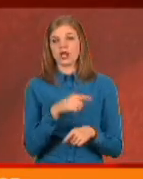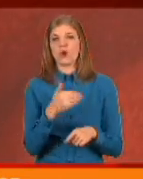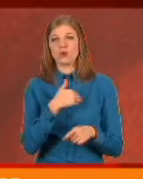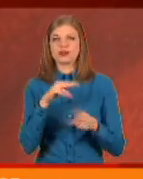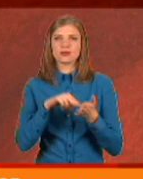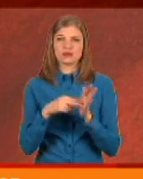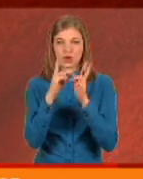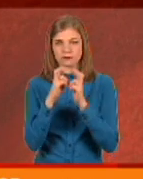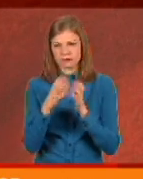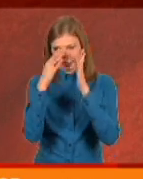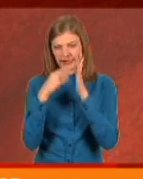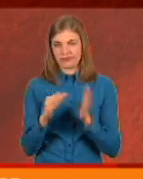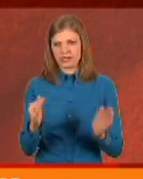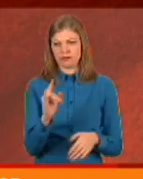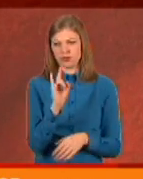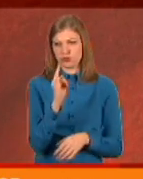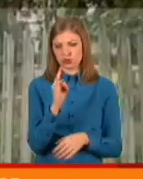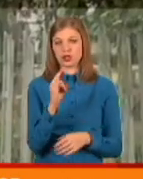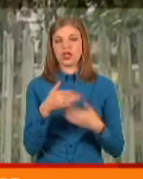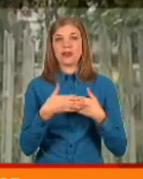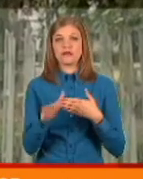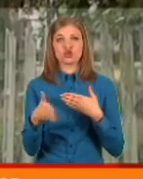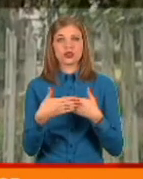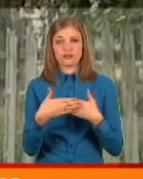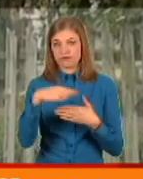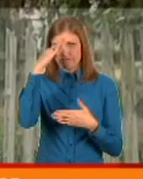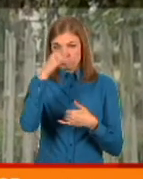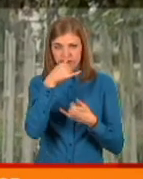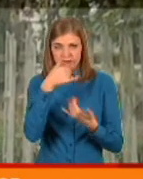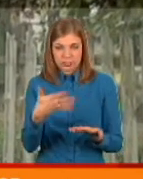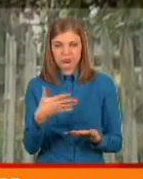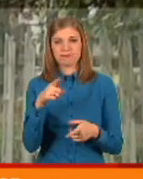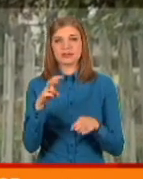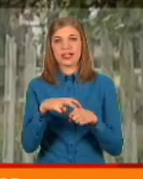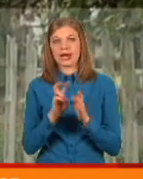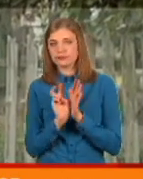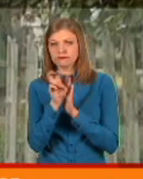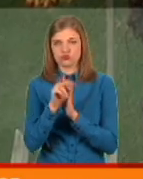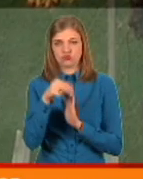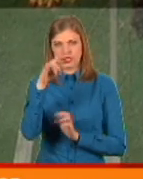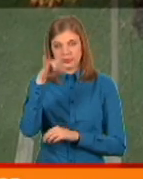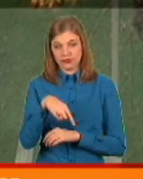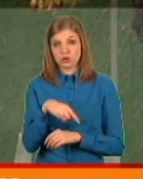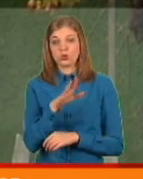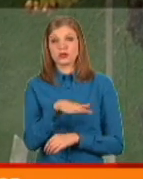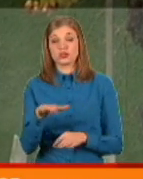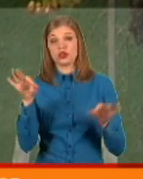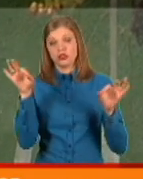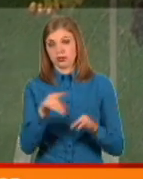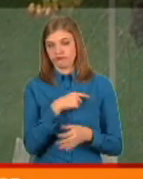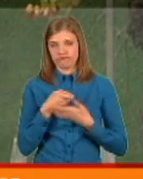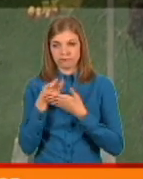Збирались планово оглянути 9-місячну Вероніку. Відчинити дверей хлопчик не зміг. Тоді лікарі залізли через вікно. Дітей